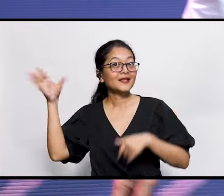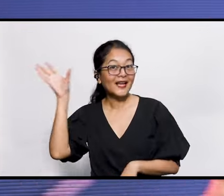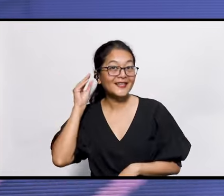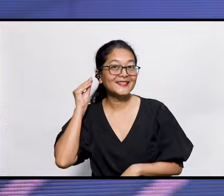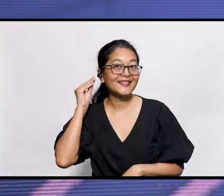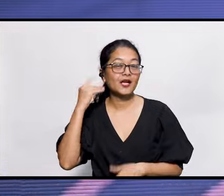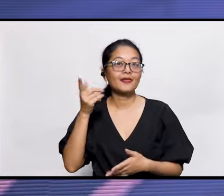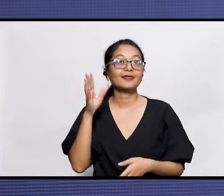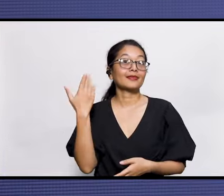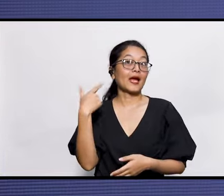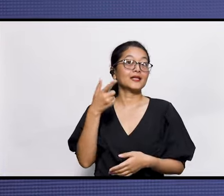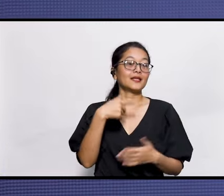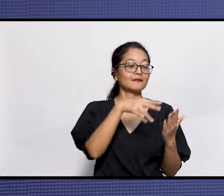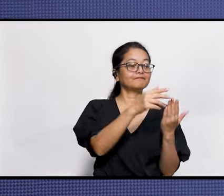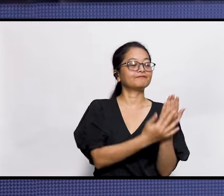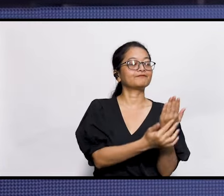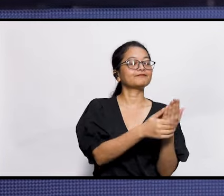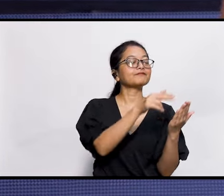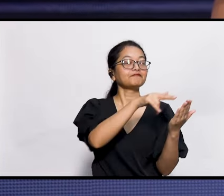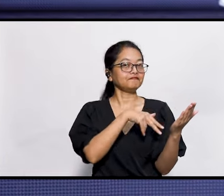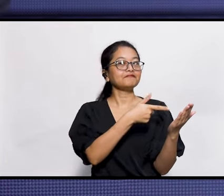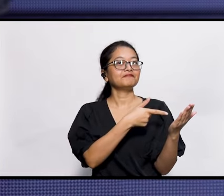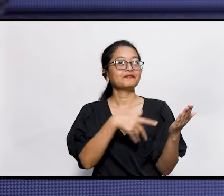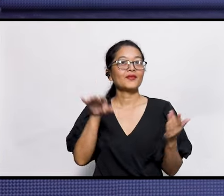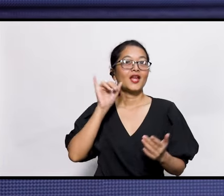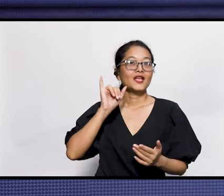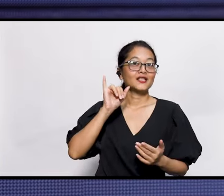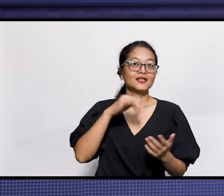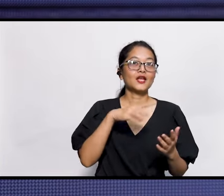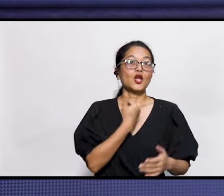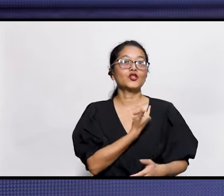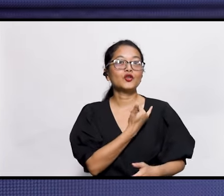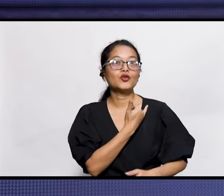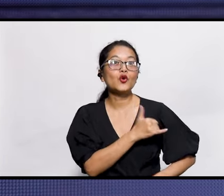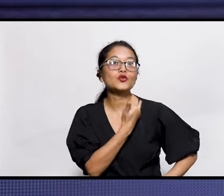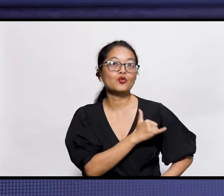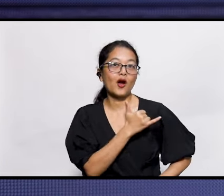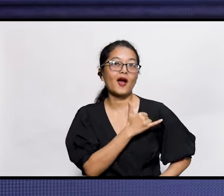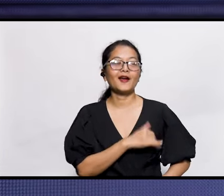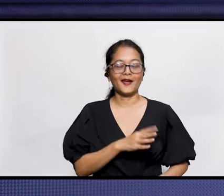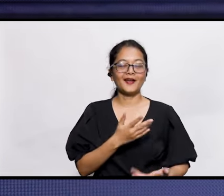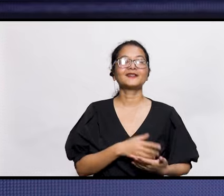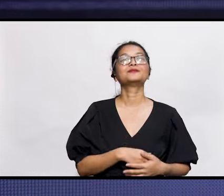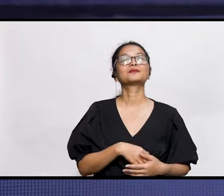telah membaca Yosua 3 ayat 5 God will do Wonder things among you di antara Anda Tuhan enggak mau anda